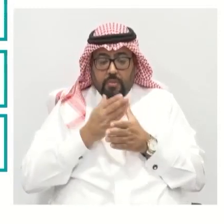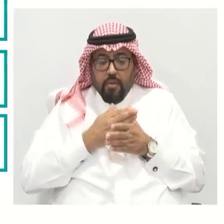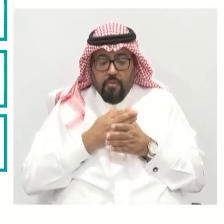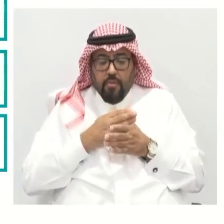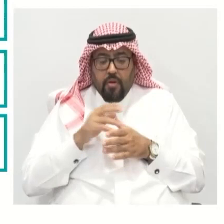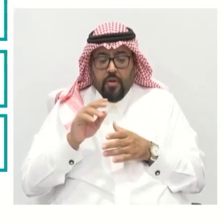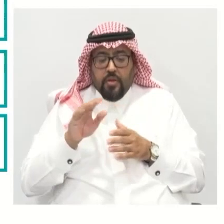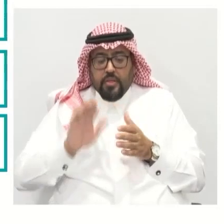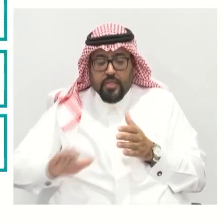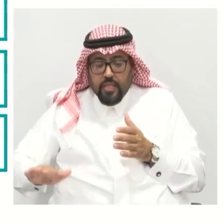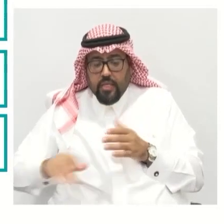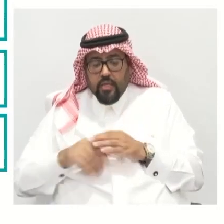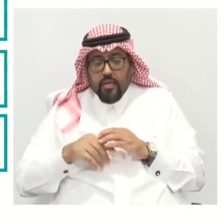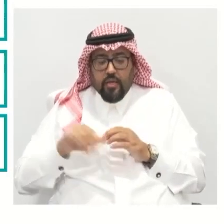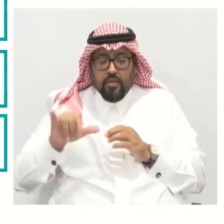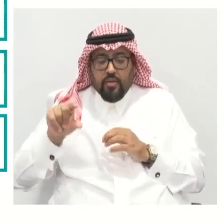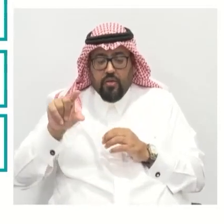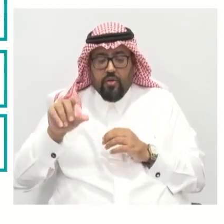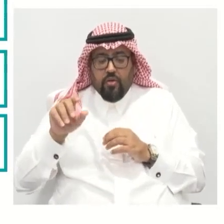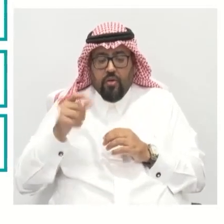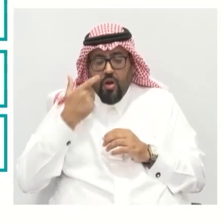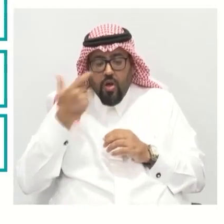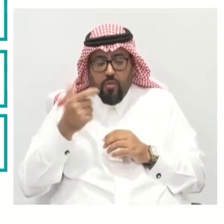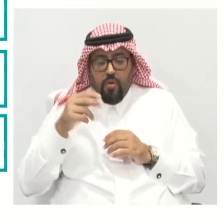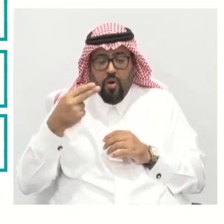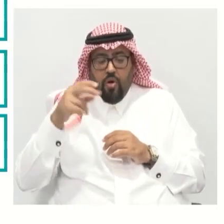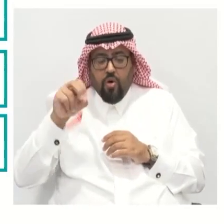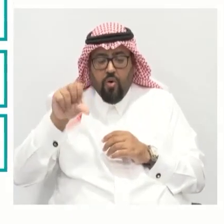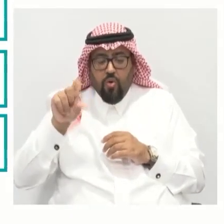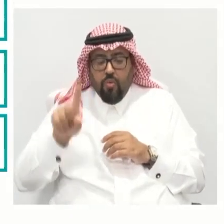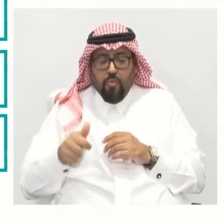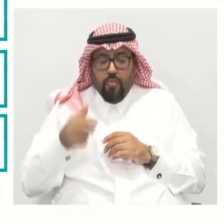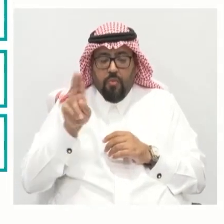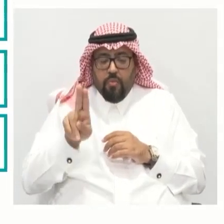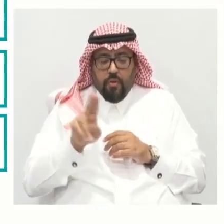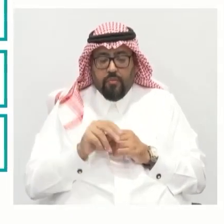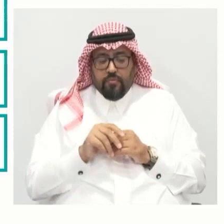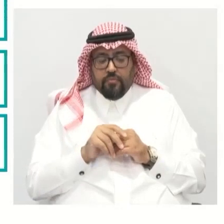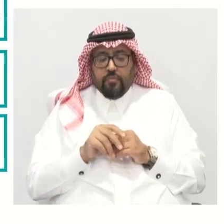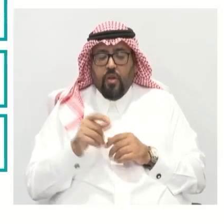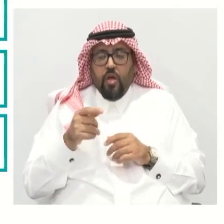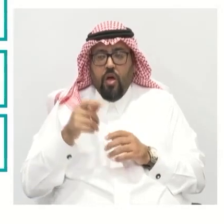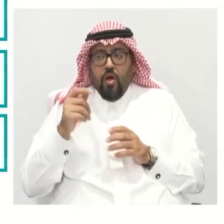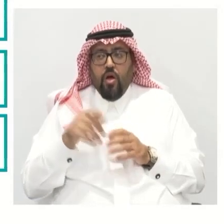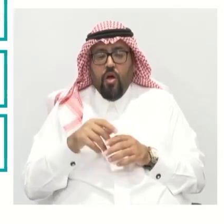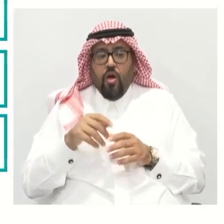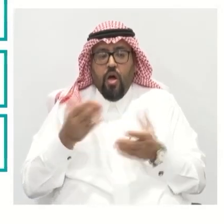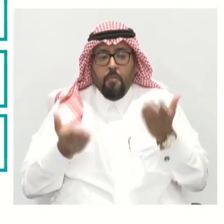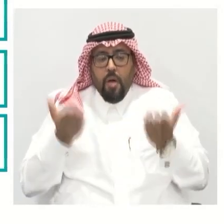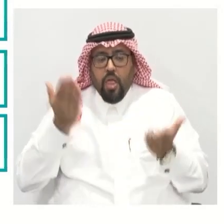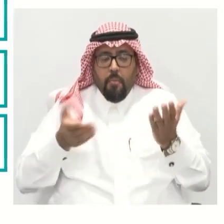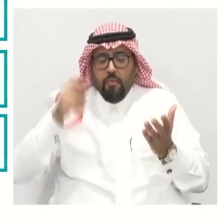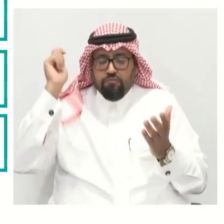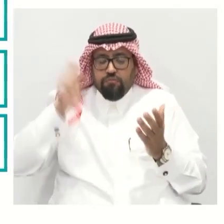لصغار الذين يصدر نحوهم عقوبات عندما يصدر نحوهم عقوبات فانها تهتم بهم